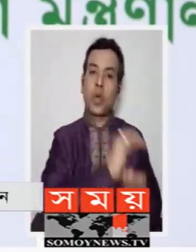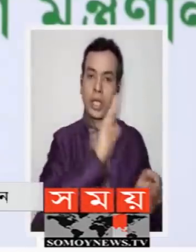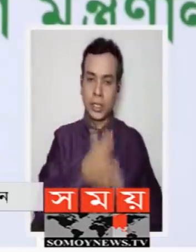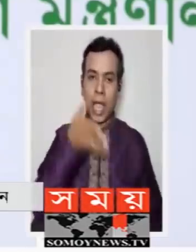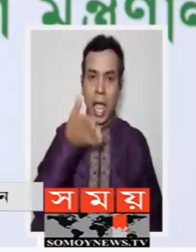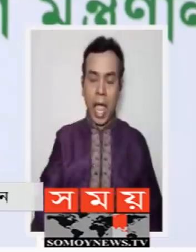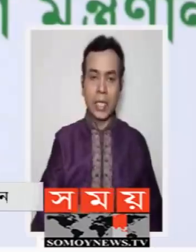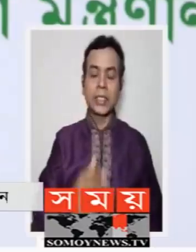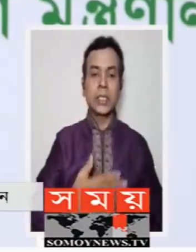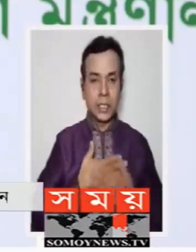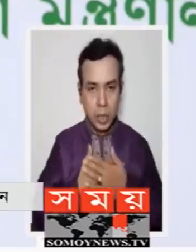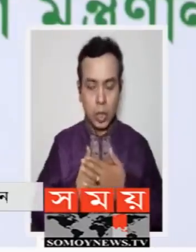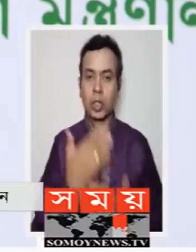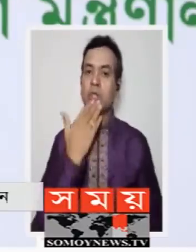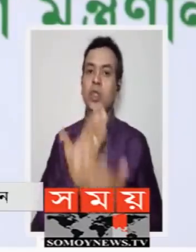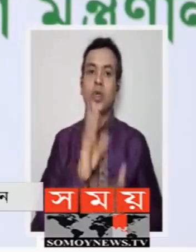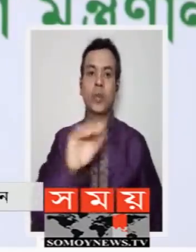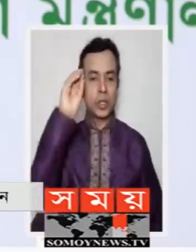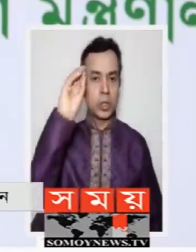20,66,334টি। বর্তমানে মজুত আছে